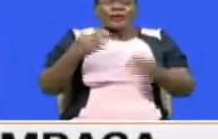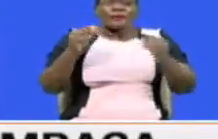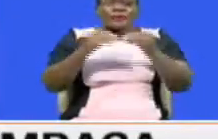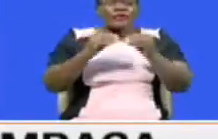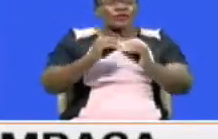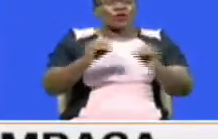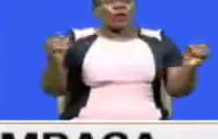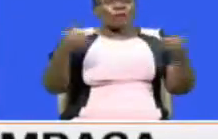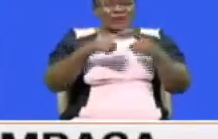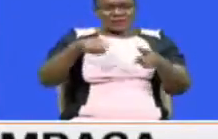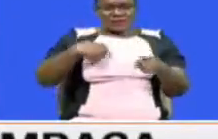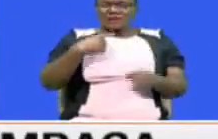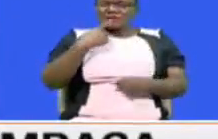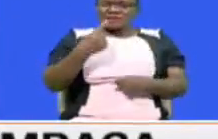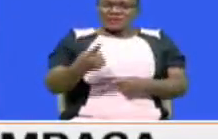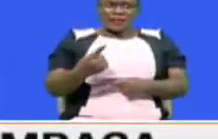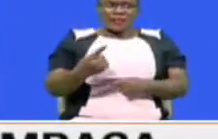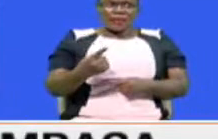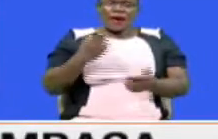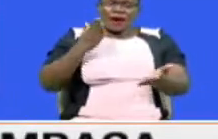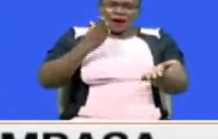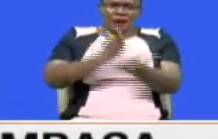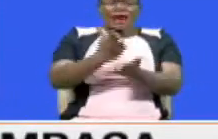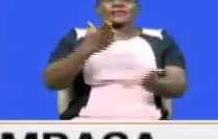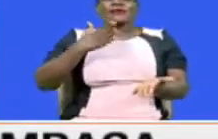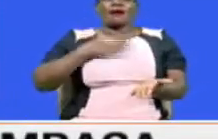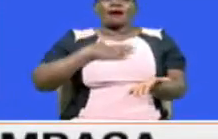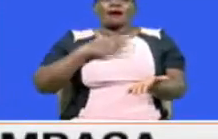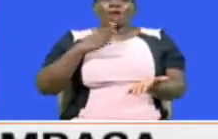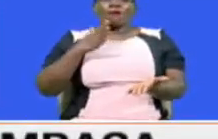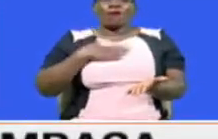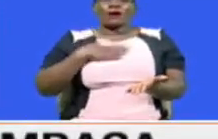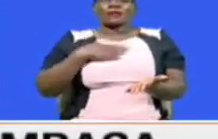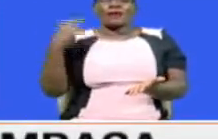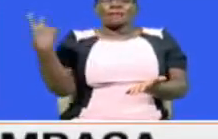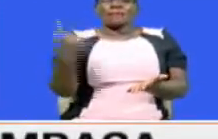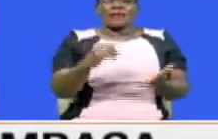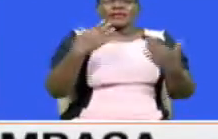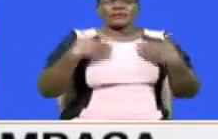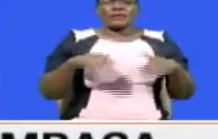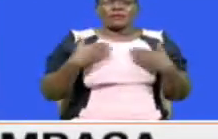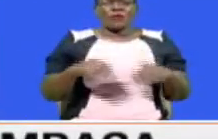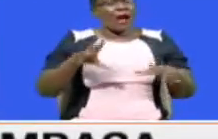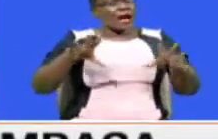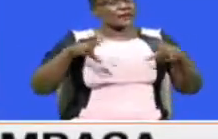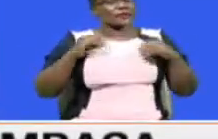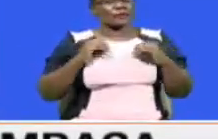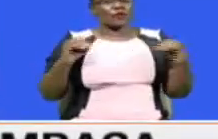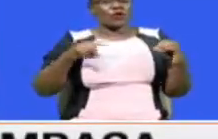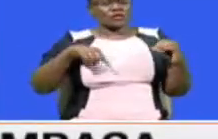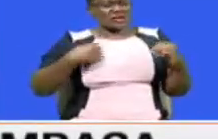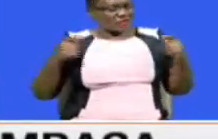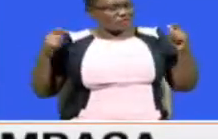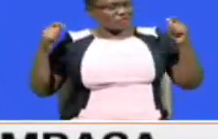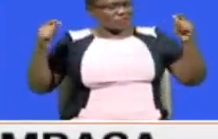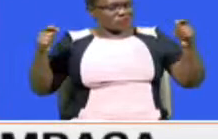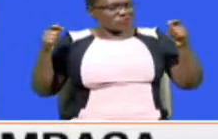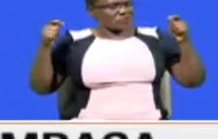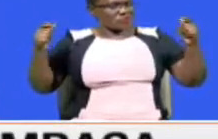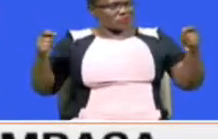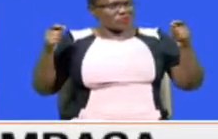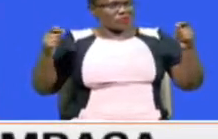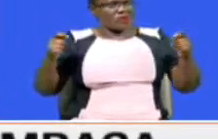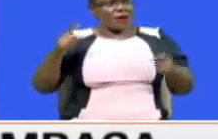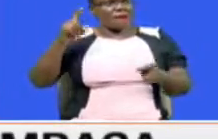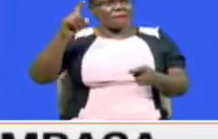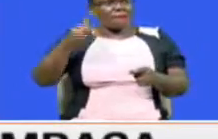wakutane, lakini sisi tunasema kwamba hii ni haki yetu, wanapiga watu na hatutakubali, na sisi tutaandamana. Si